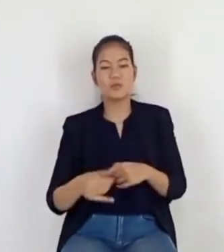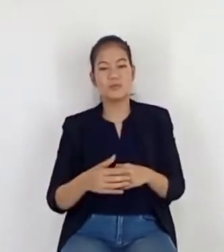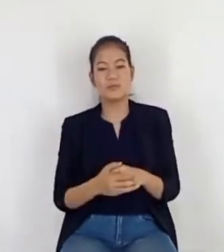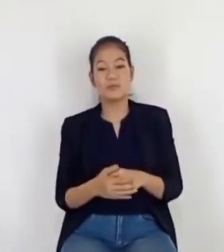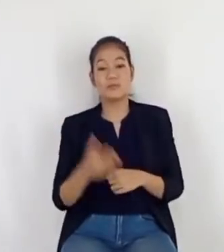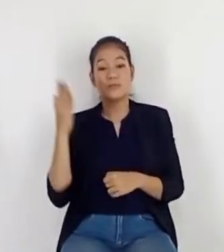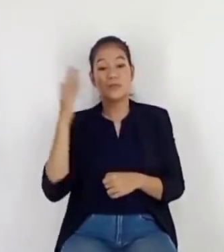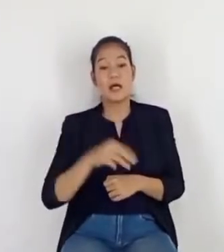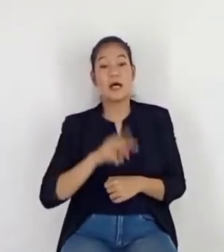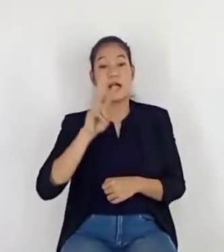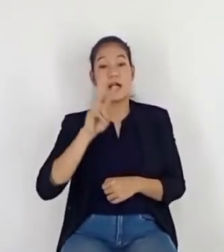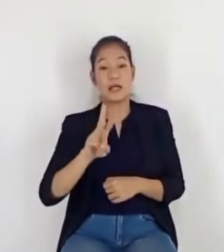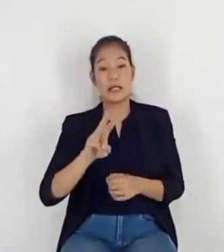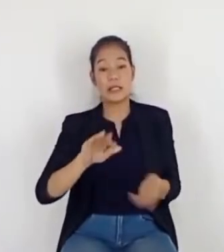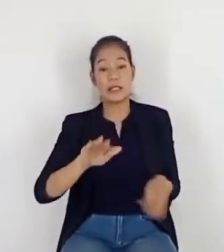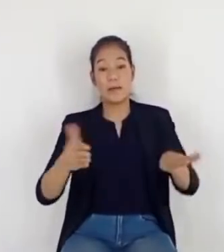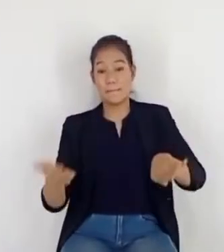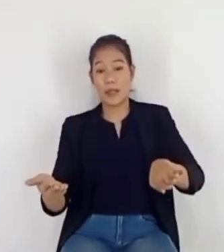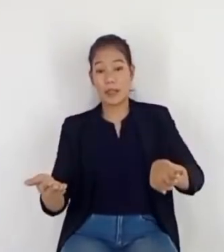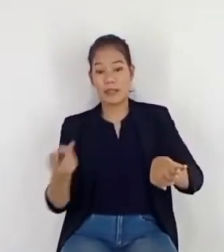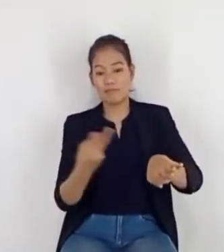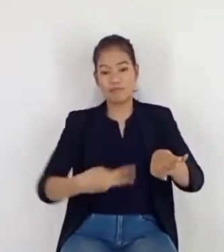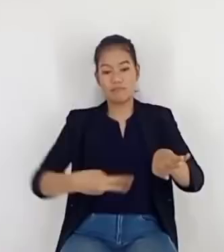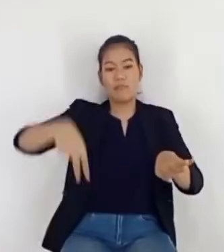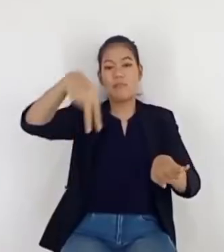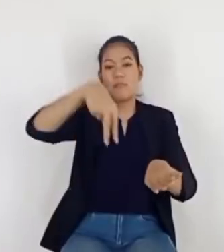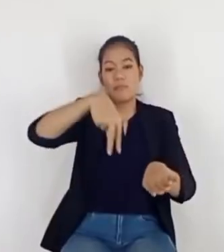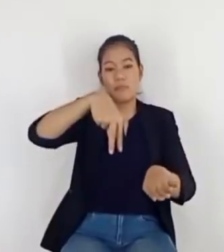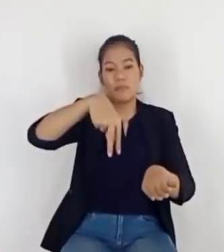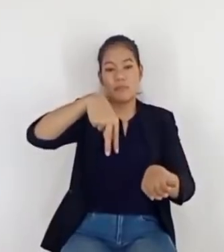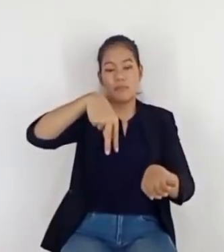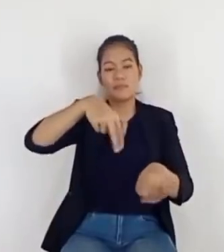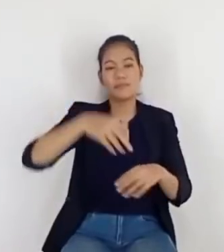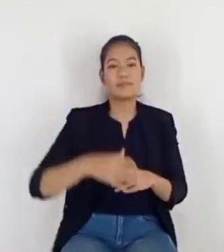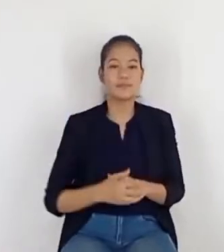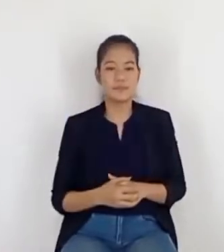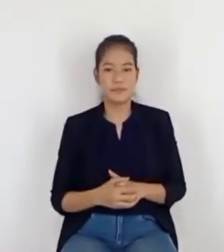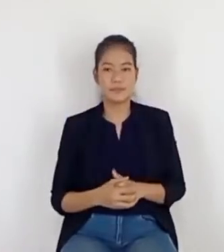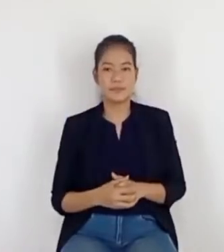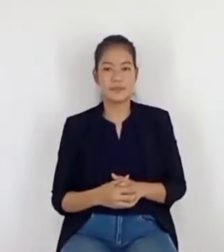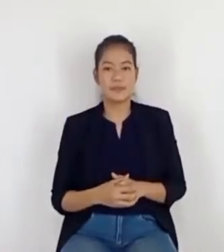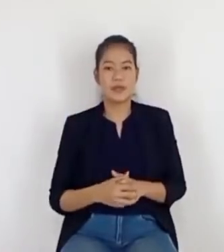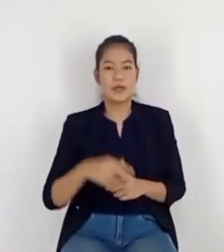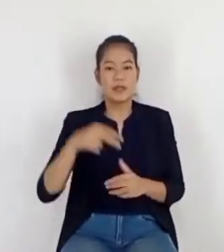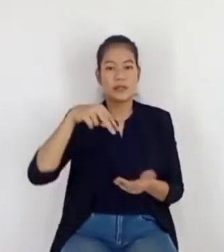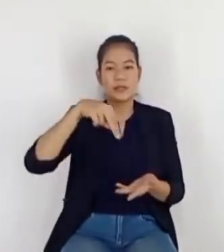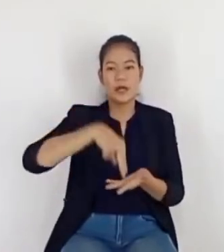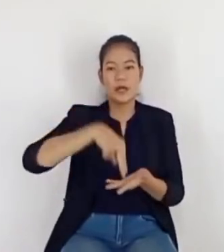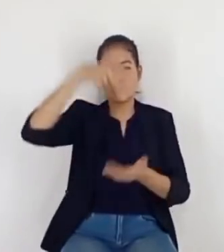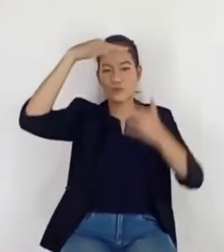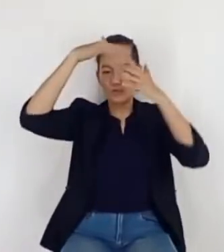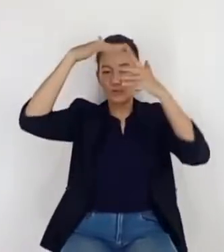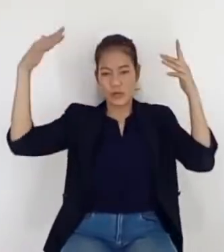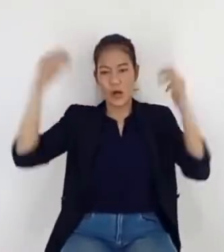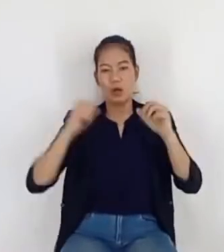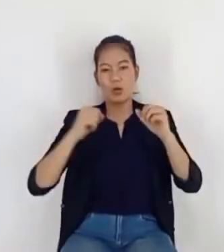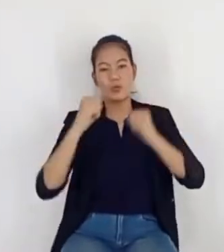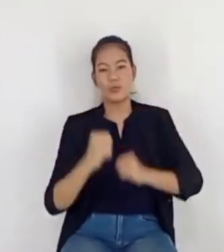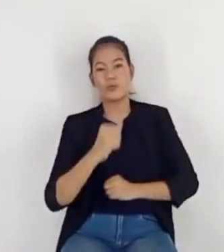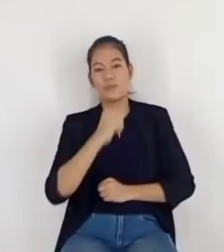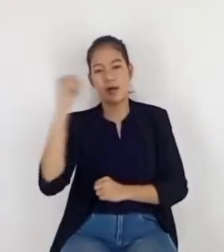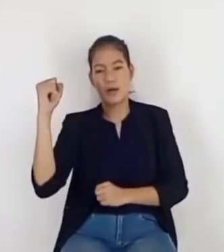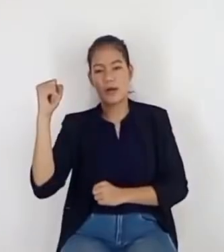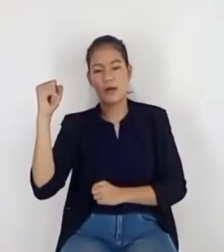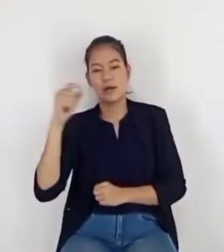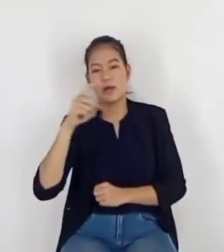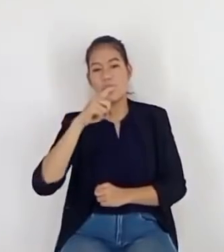maut. Pada hari yang ketiga, bangkit pula dari antara orang mati, naik ke sorga, duduk di